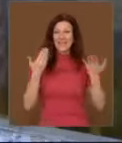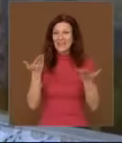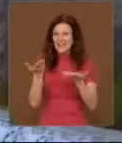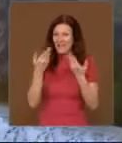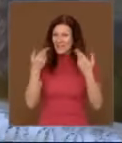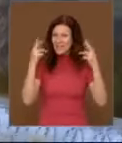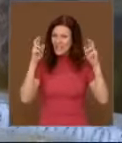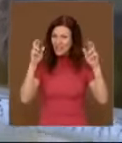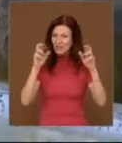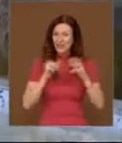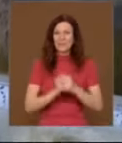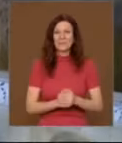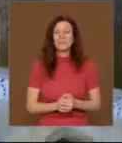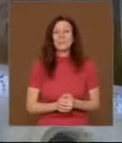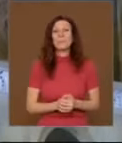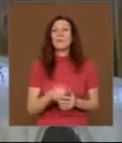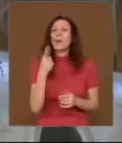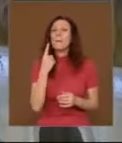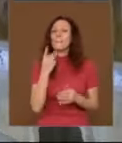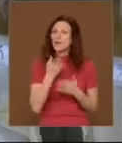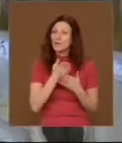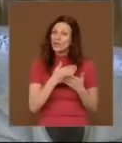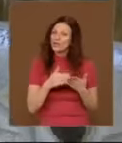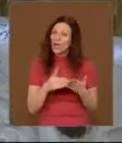Първата част на богослужението има